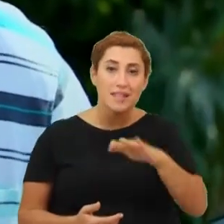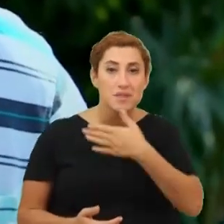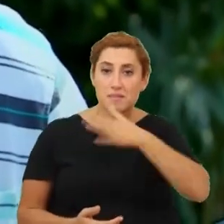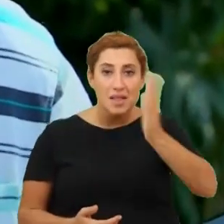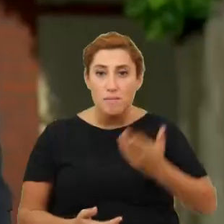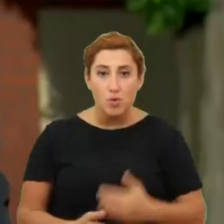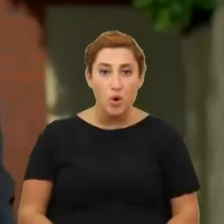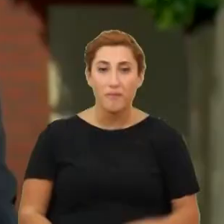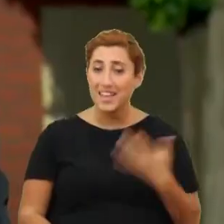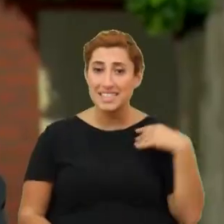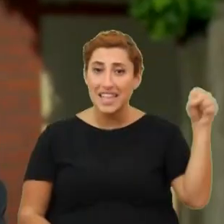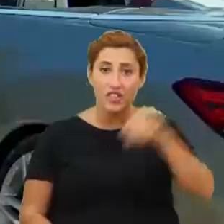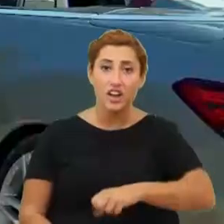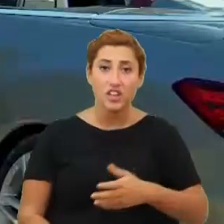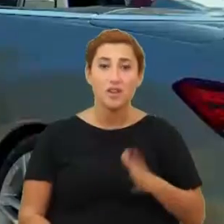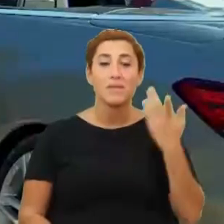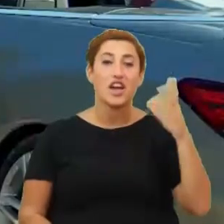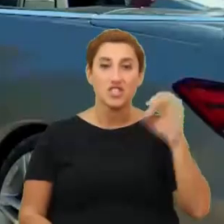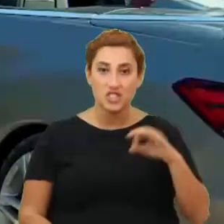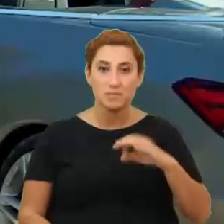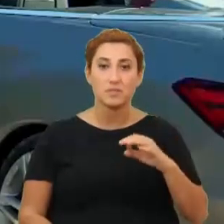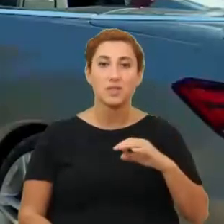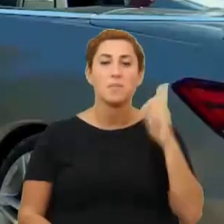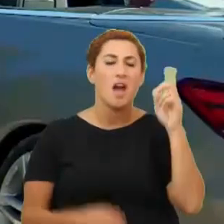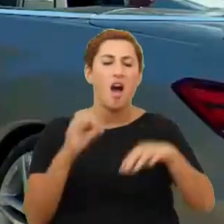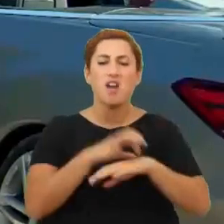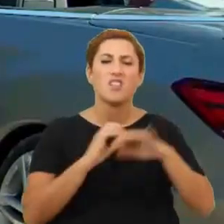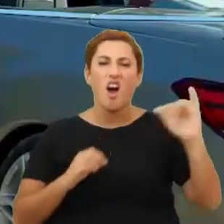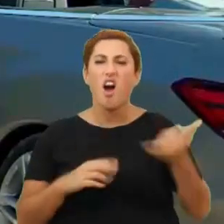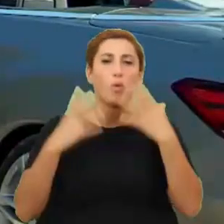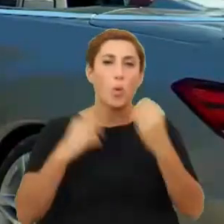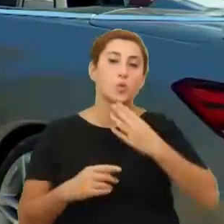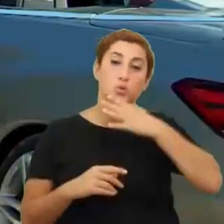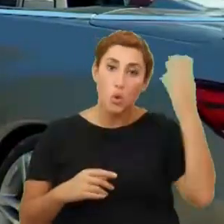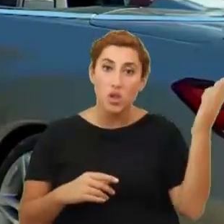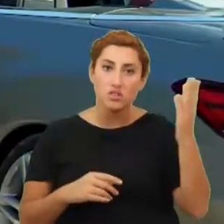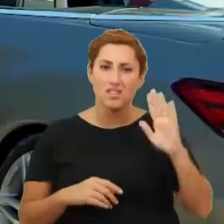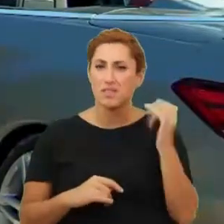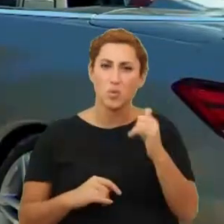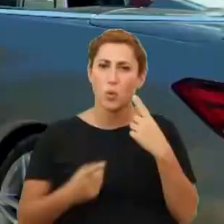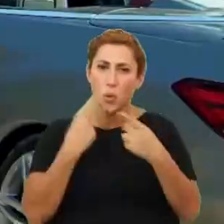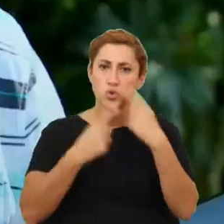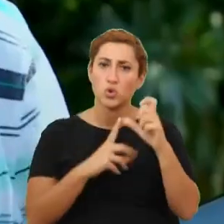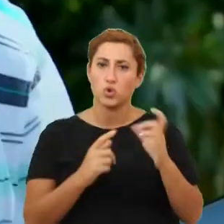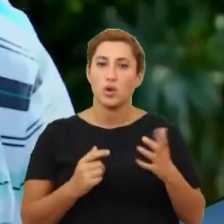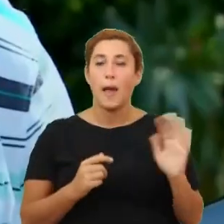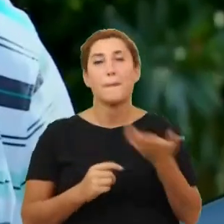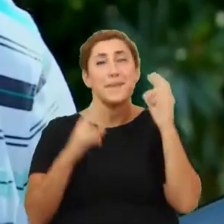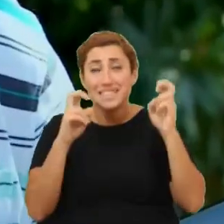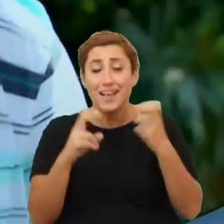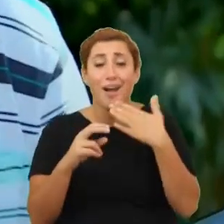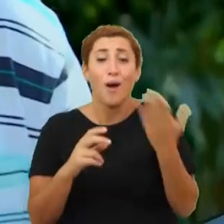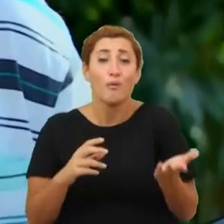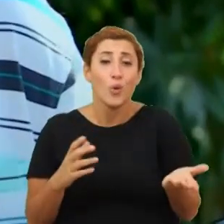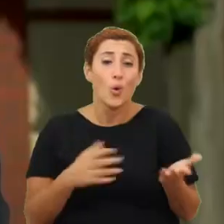getirmesini bilmiyor. Nasıl getireceğim? Ya şöyle, amansız bir hastalığa yakalandığını söyleyeceğiz. Ne biçim konuşuyorsun Şükrü? Mesela diyorum